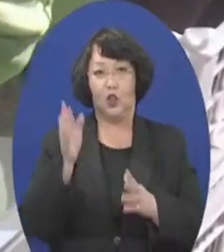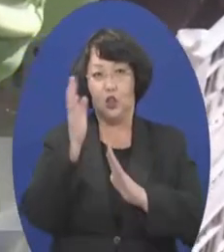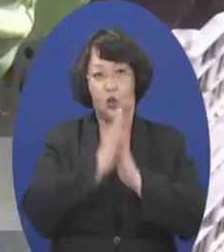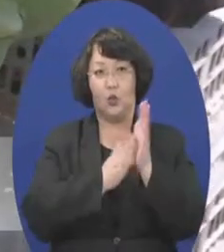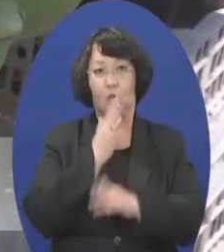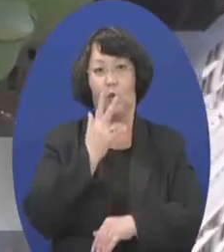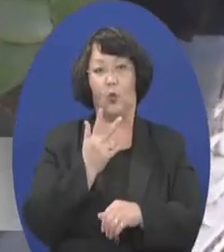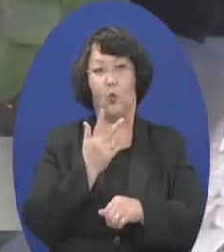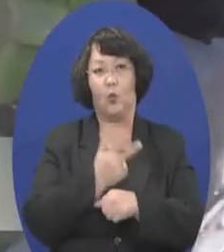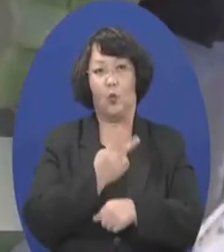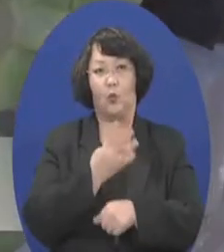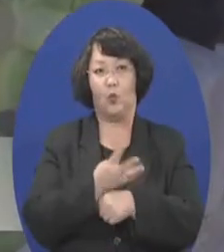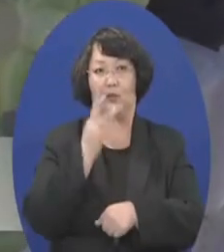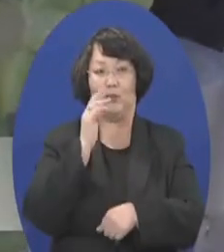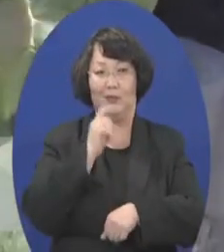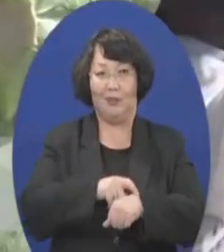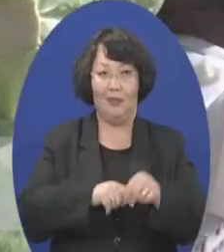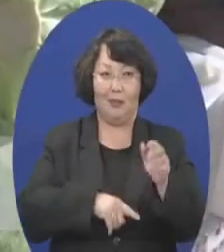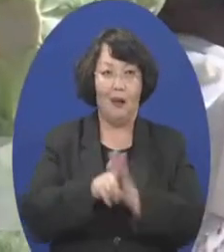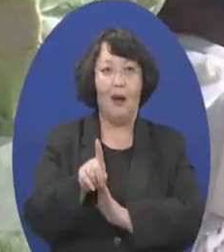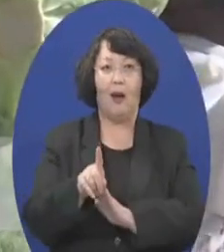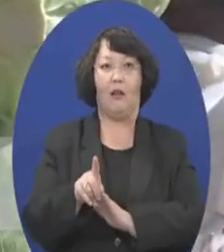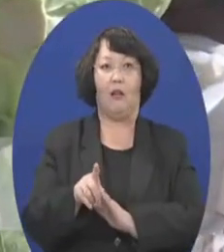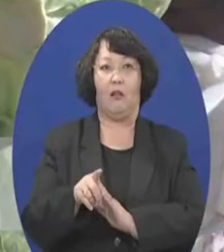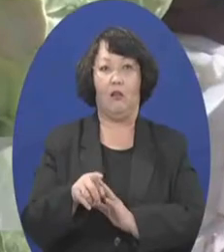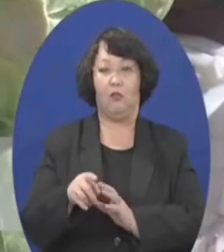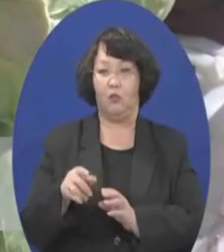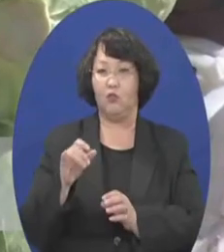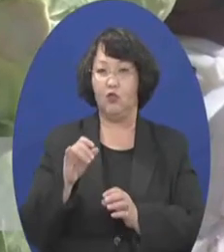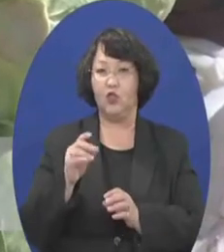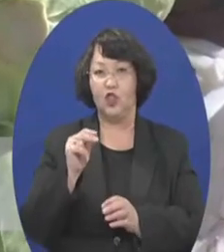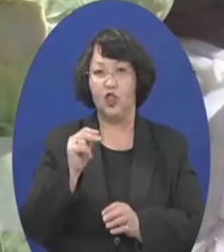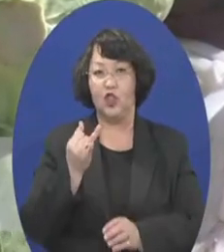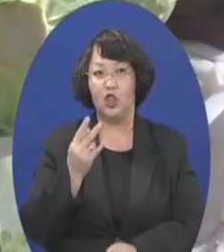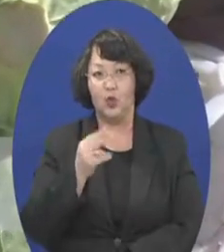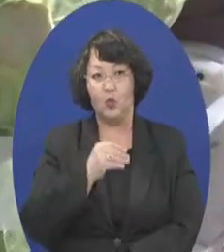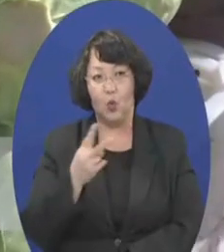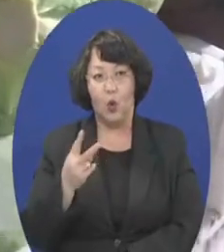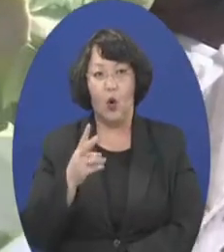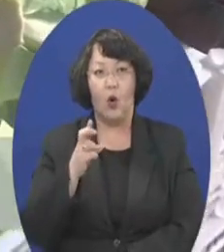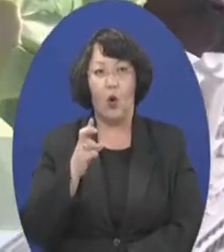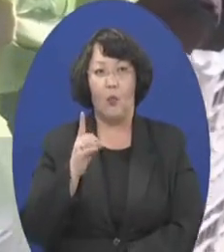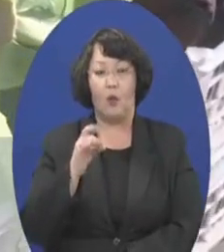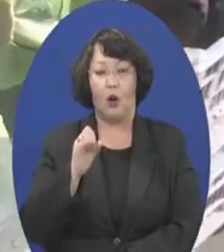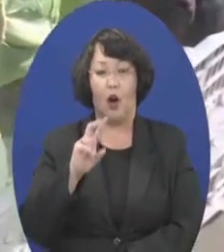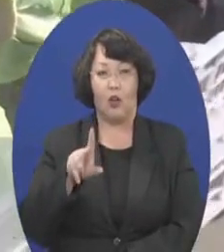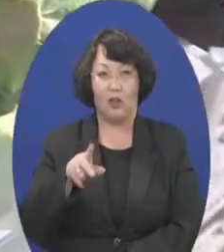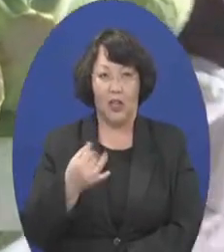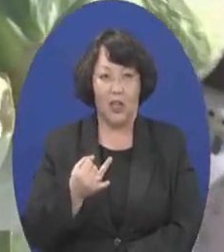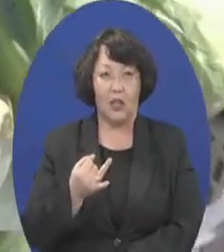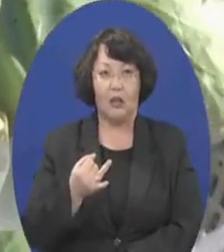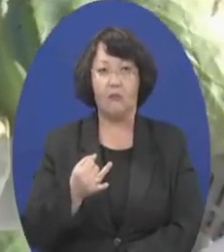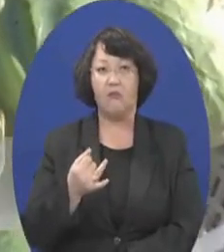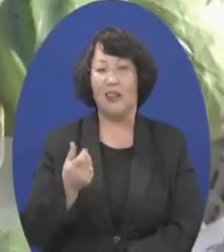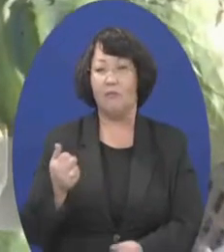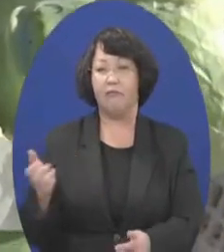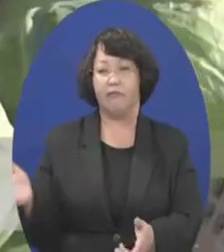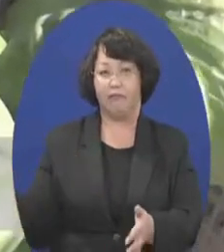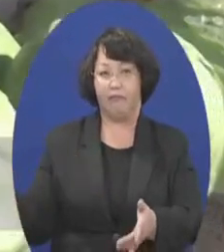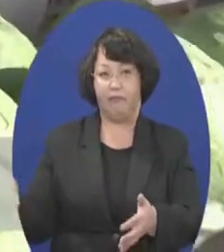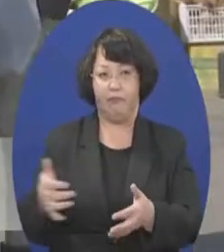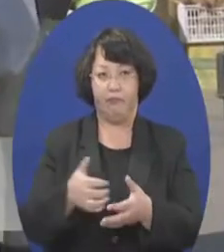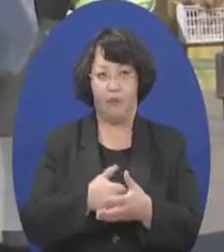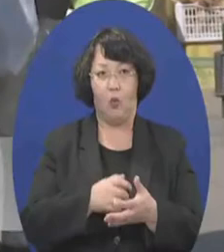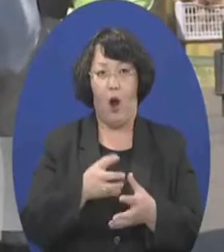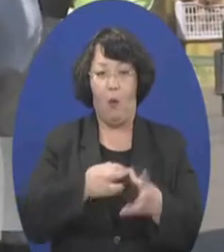шинийн 3-4 цагаас авахгүй л байна. Нарийн борохт юу цаг буцаа жинжүүлж байна. Хуламжнаас ирээл тэр хэдэн чэн Монгол ногооны хэдэн чэн зэрэг наваа